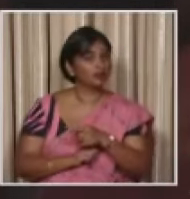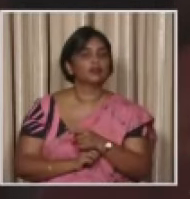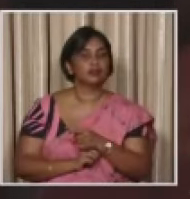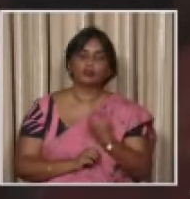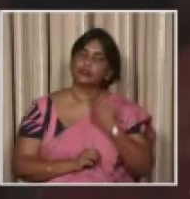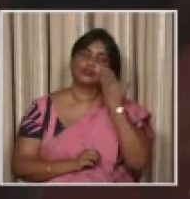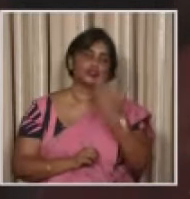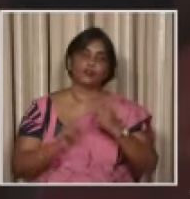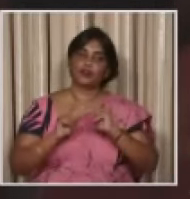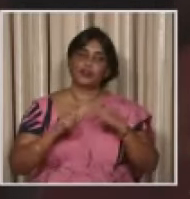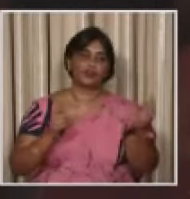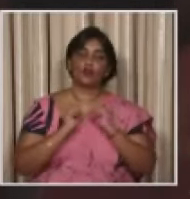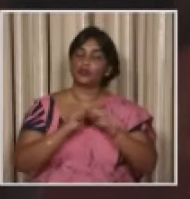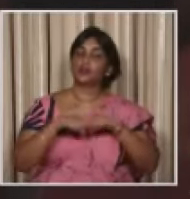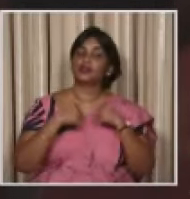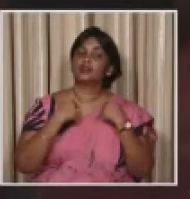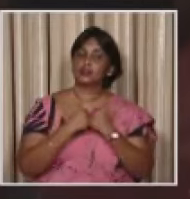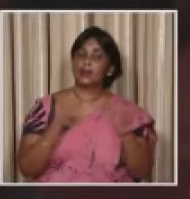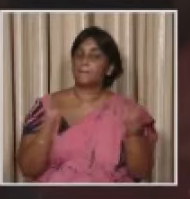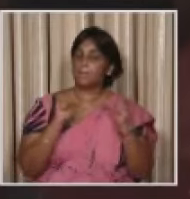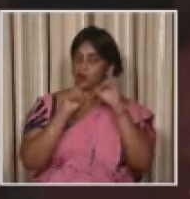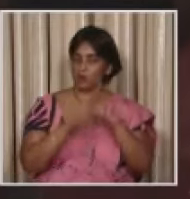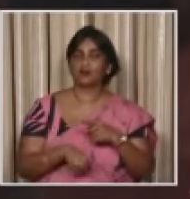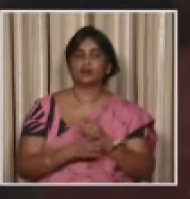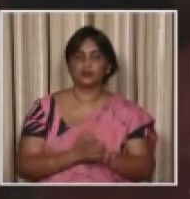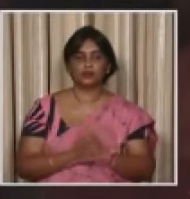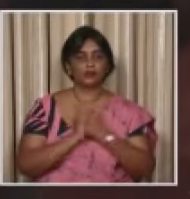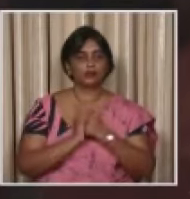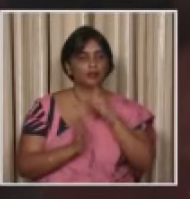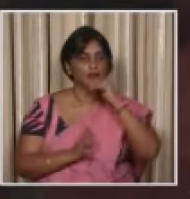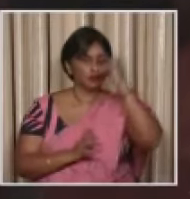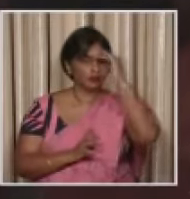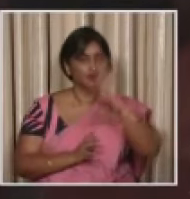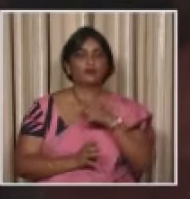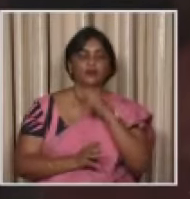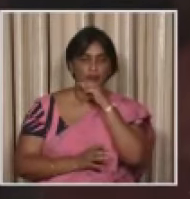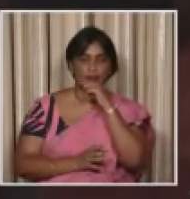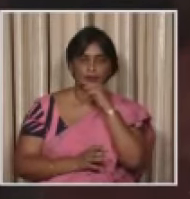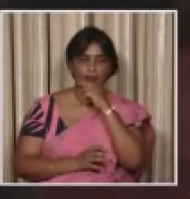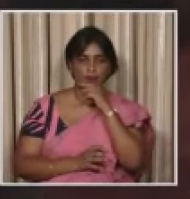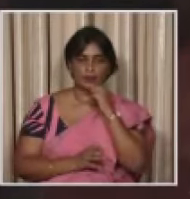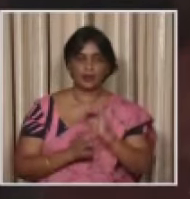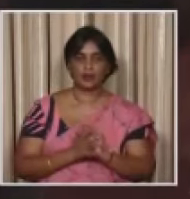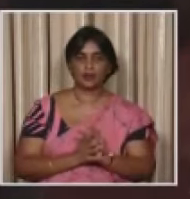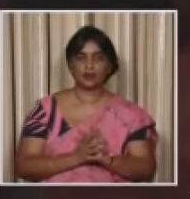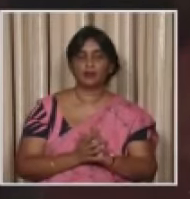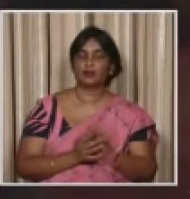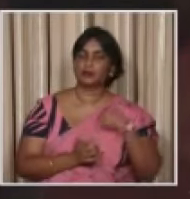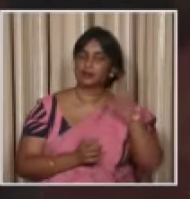මම දකින්න වෙන මොනවත් නෙවෙයි වෘත්තීය සමිති වලට බියවීමක් හැටියට ගරු කතානායකතුමනි අපි මන්